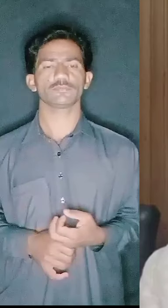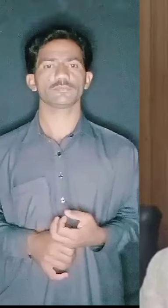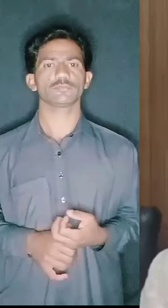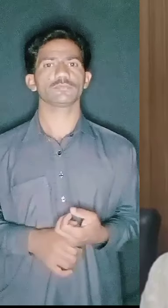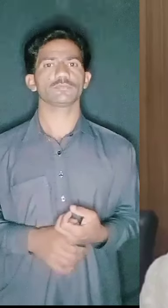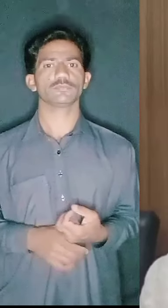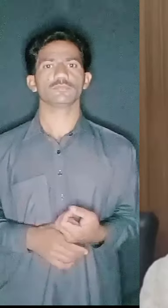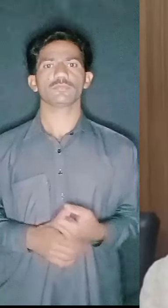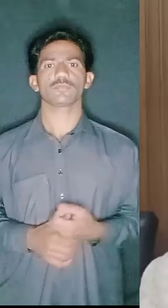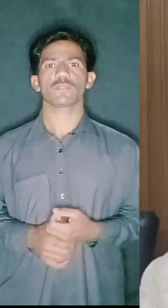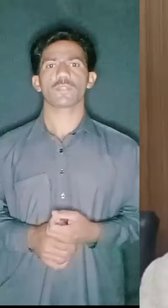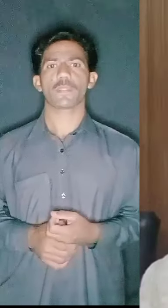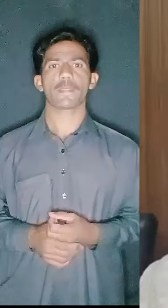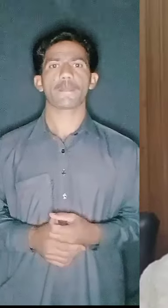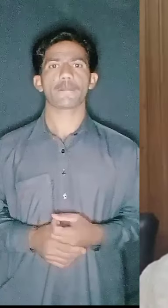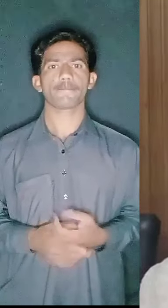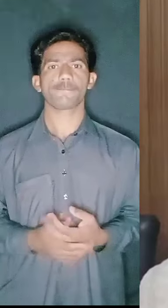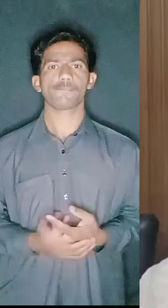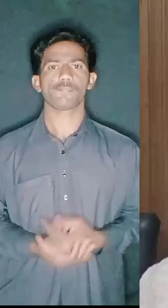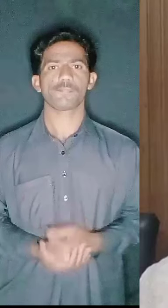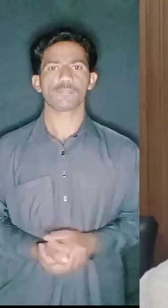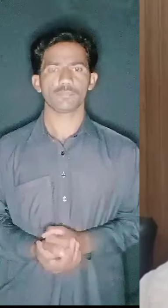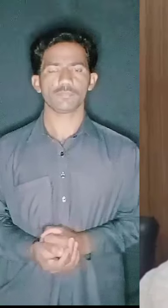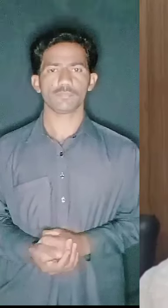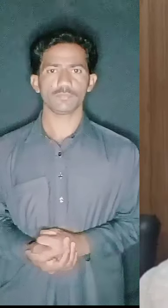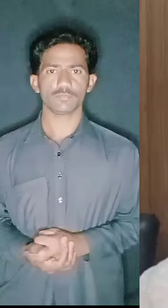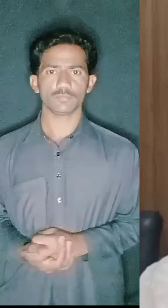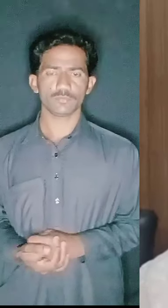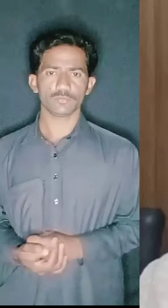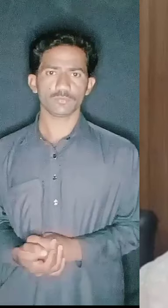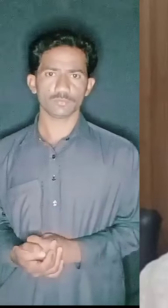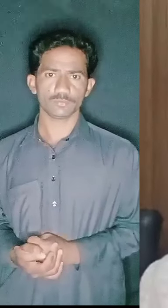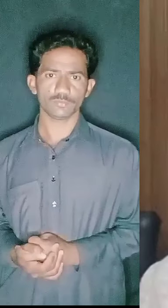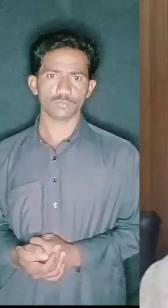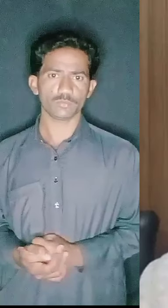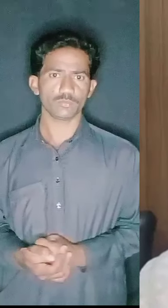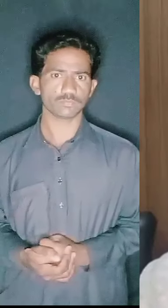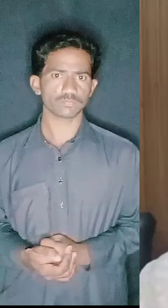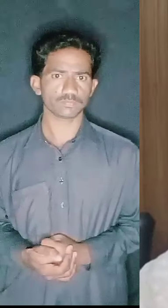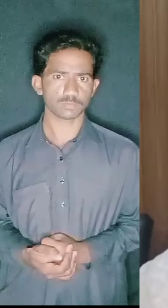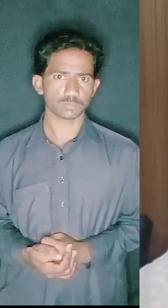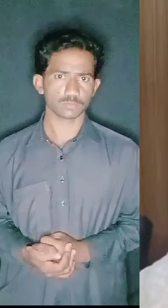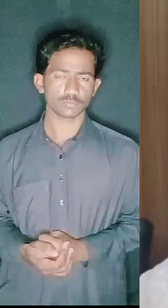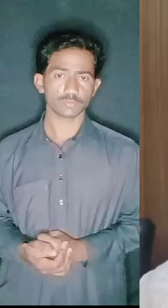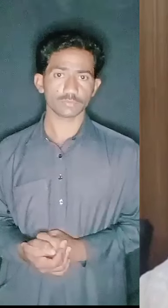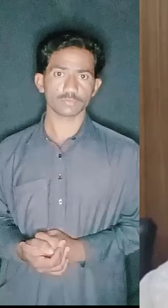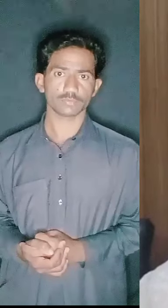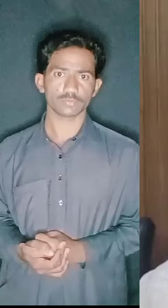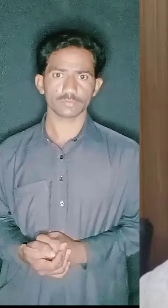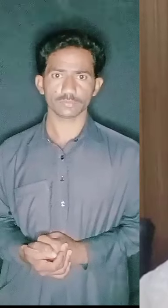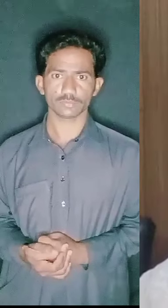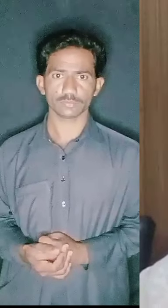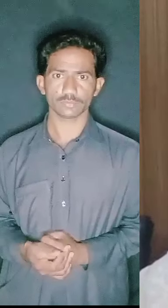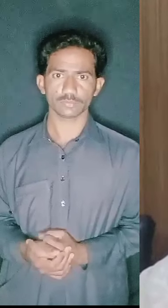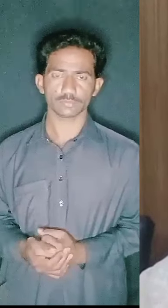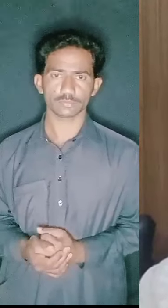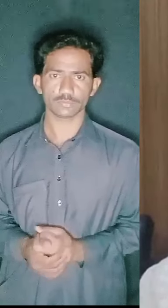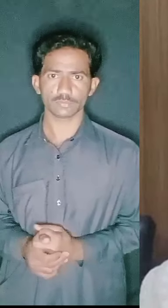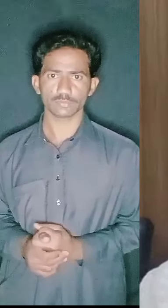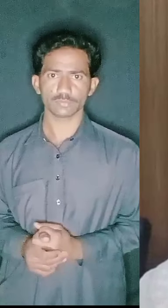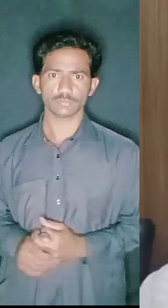दिए, उसने कहा ठीक। कहाँ पे मुलाकात हुई थी आपकी? फोन पे आपने क्या कहा था